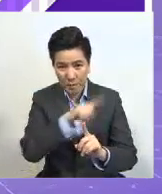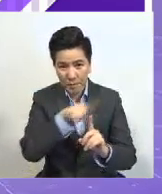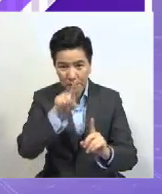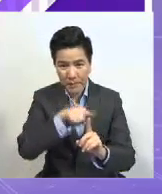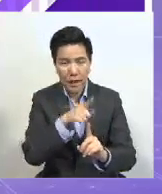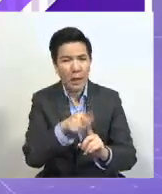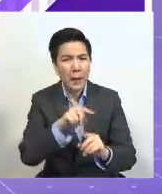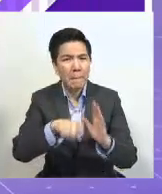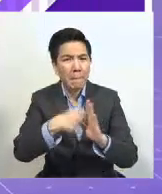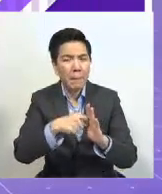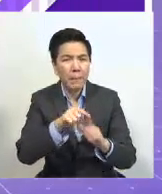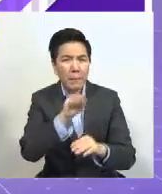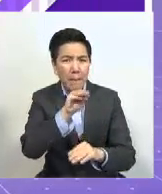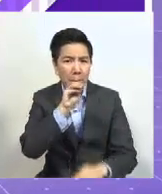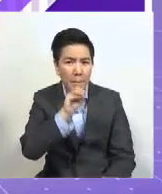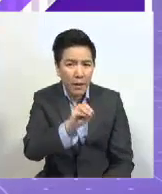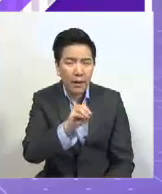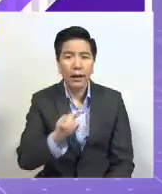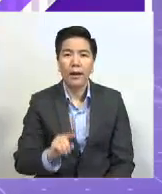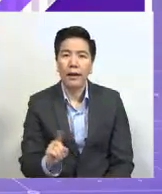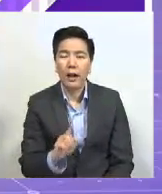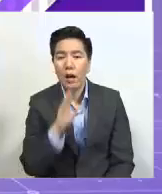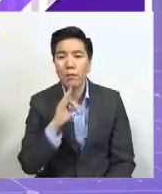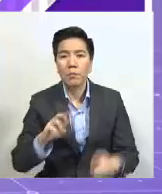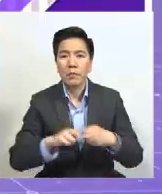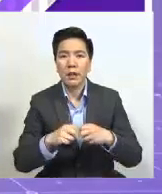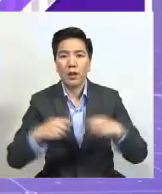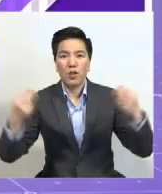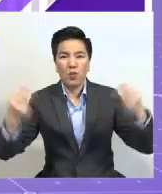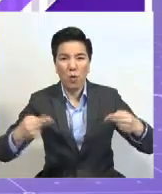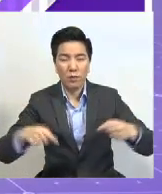ายเหตุไว้หน่อยว่าขึ้นอยู่กับว่าสงครามในตะวันออกกล